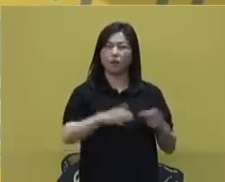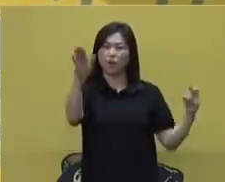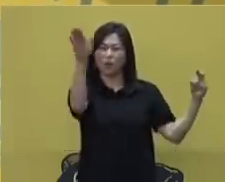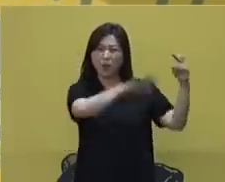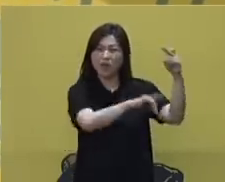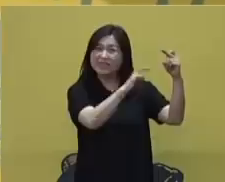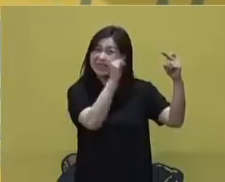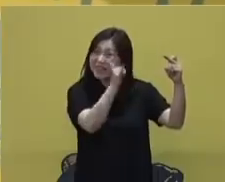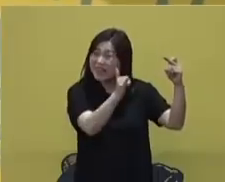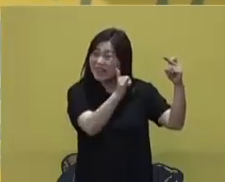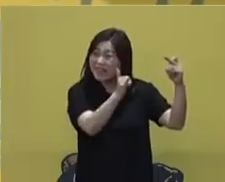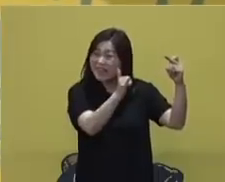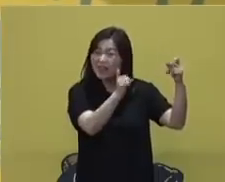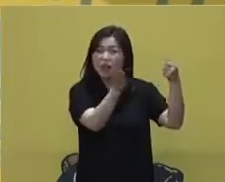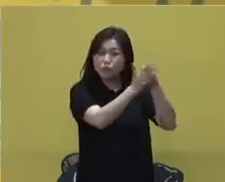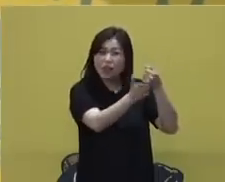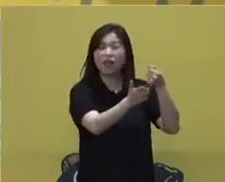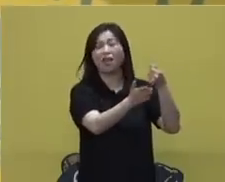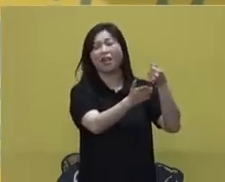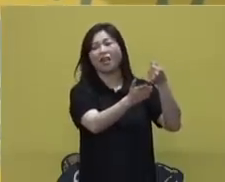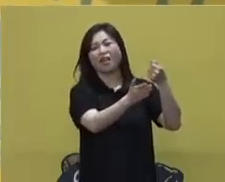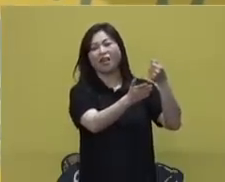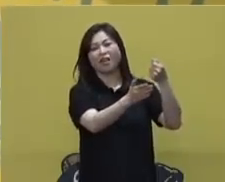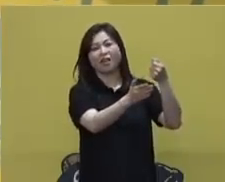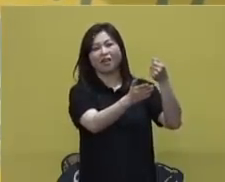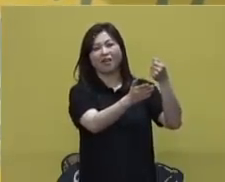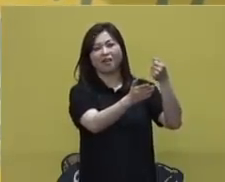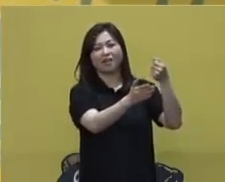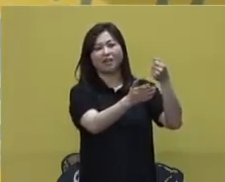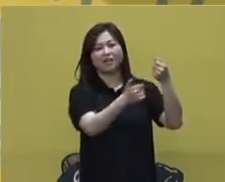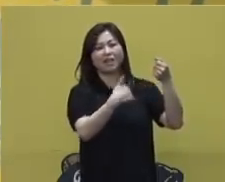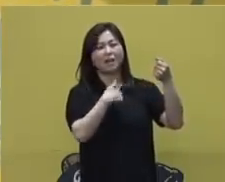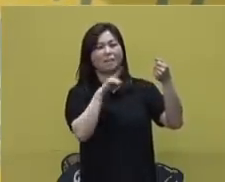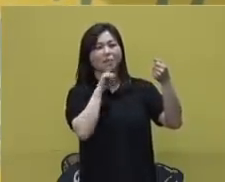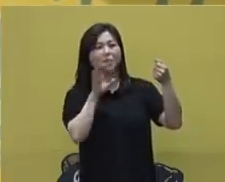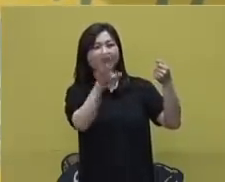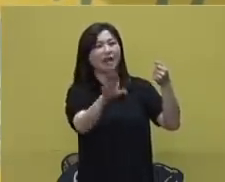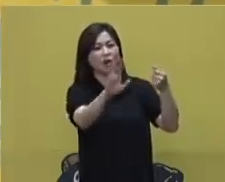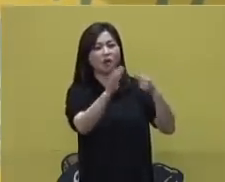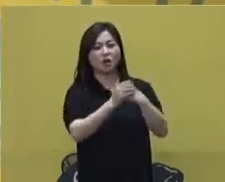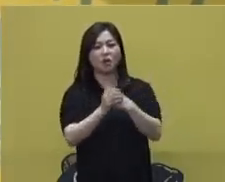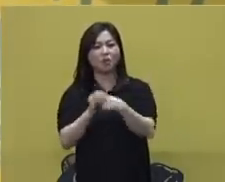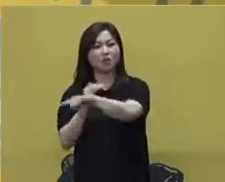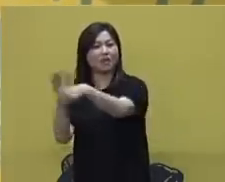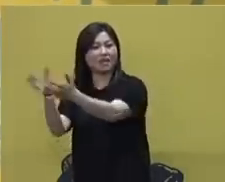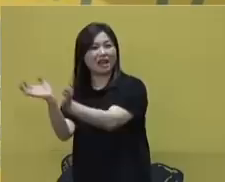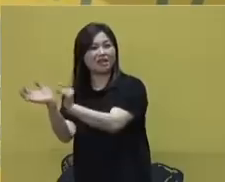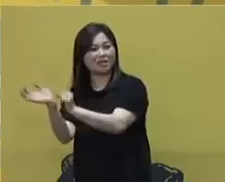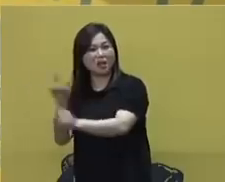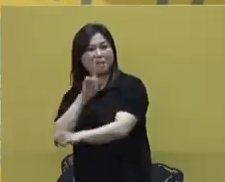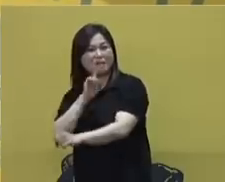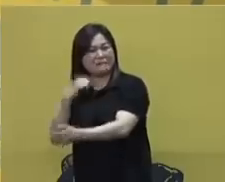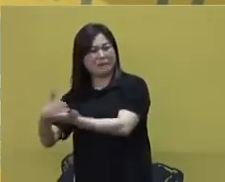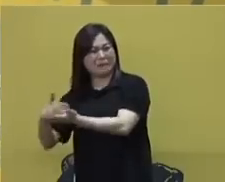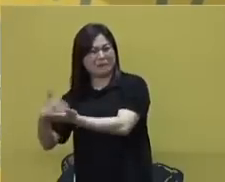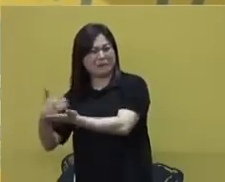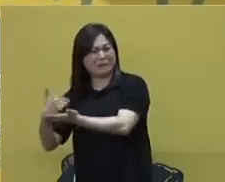해가지고 뭐 제가 옮기지 않을게요. 예. 어느 당에서 내놓는 논평들을